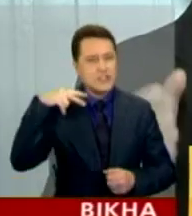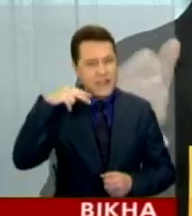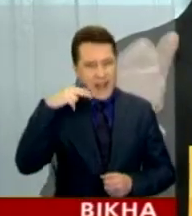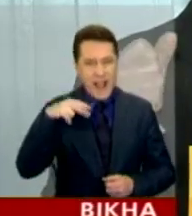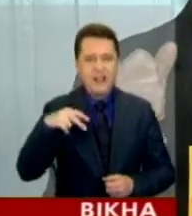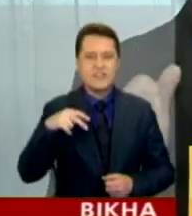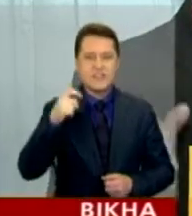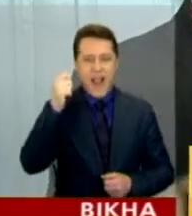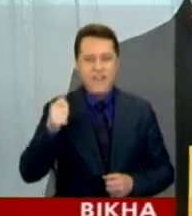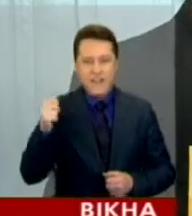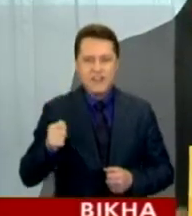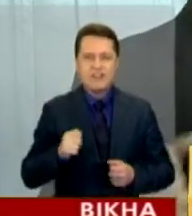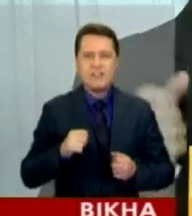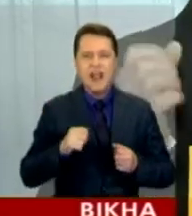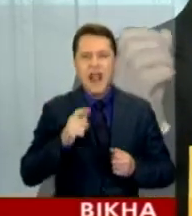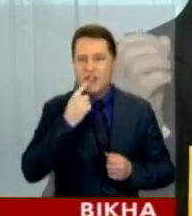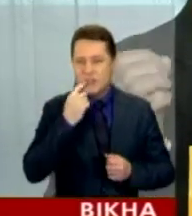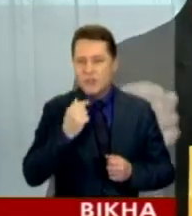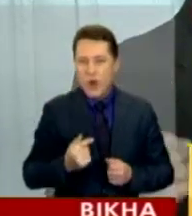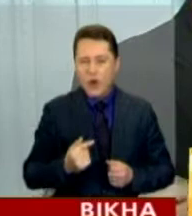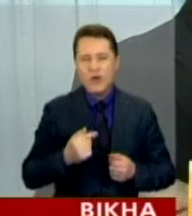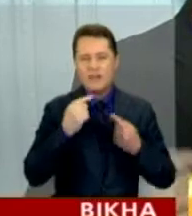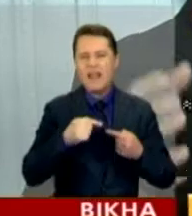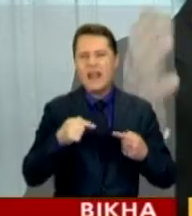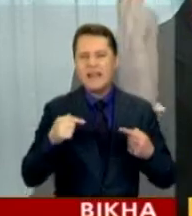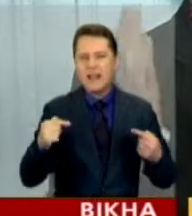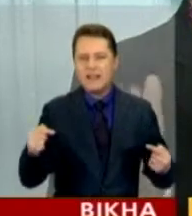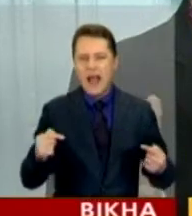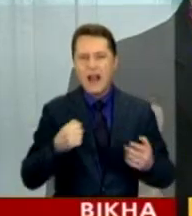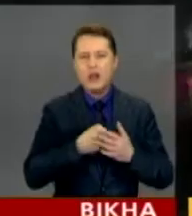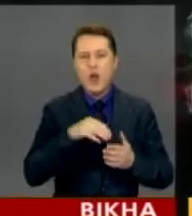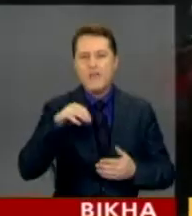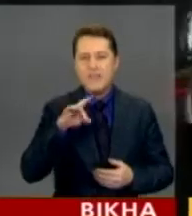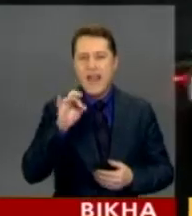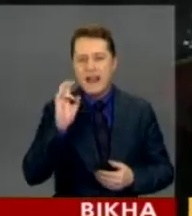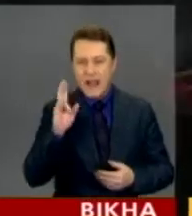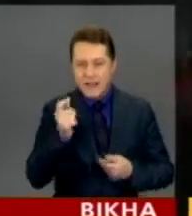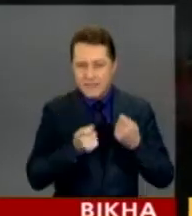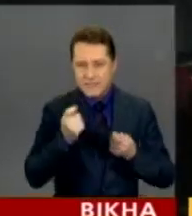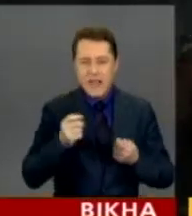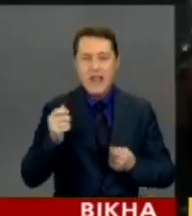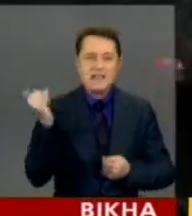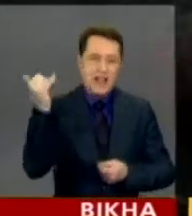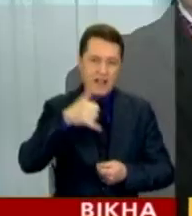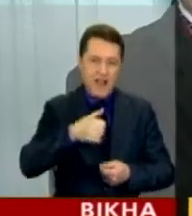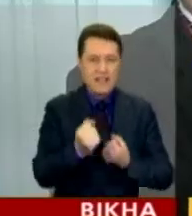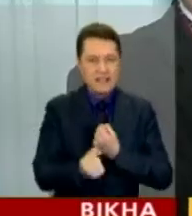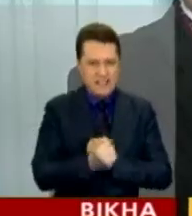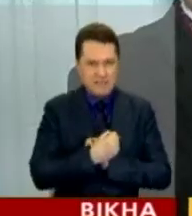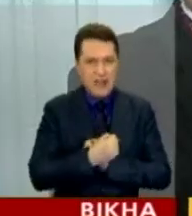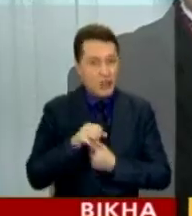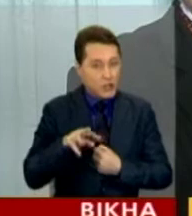вишня, смородина, ну і так далі, аж до терену. Заливається спиртом, це такий,